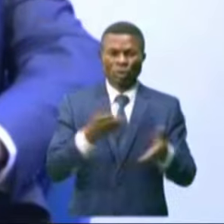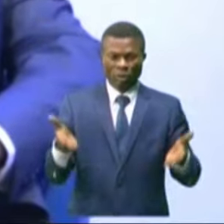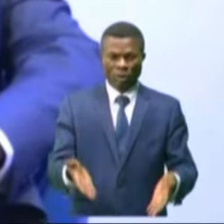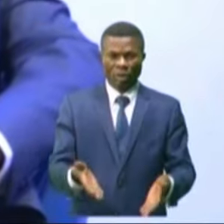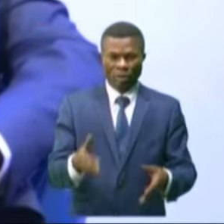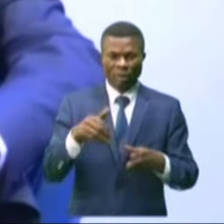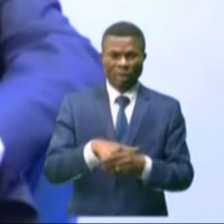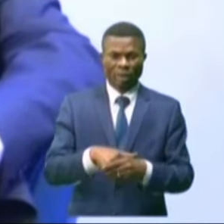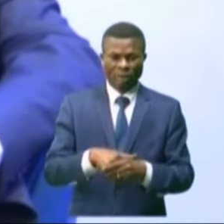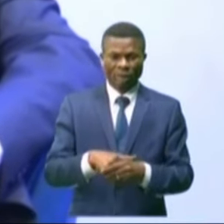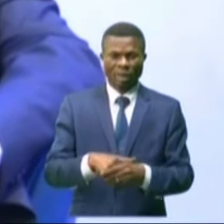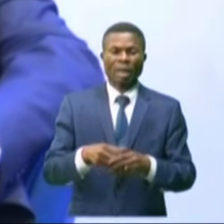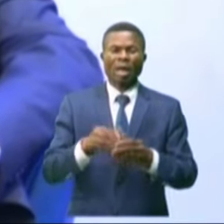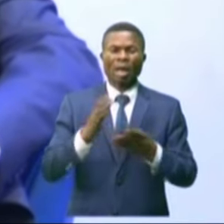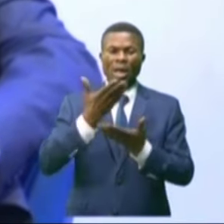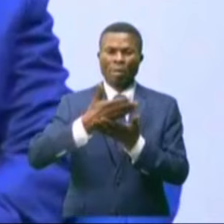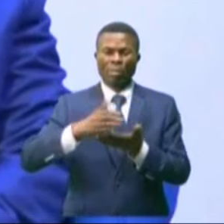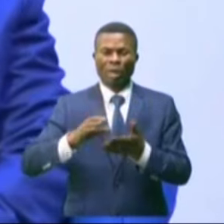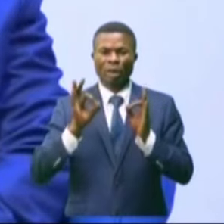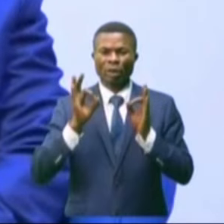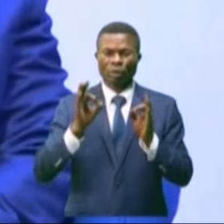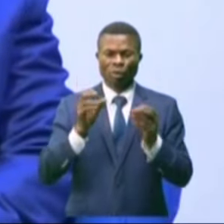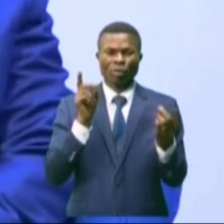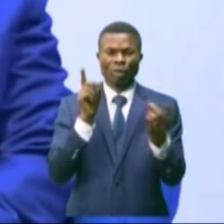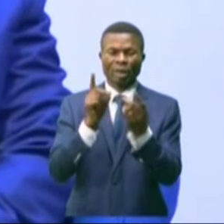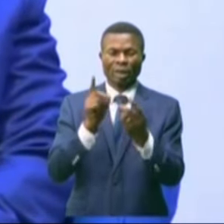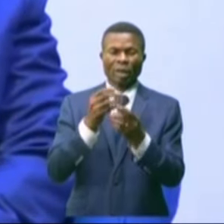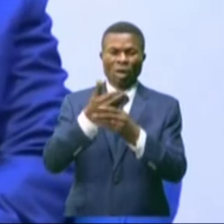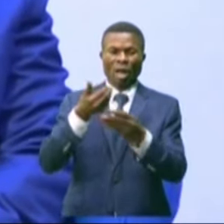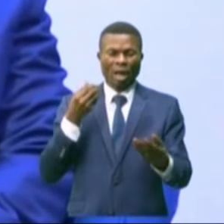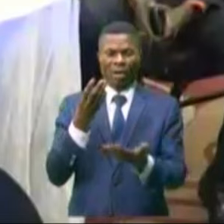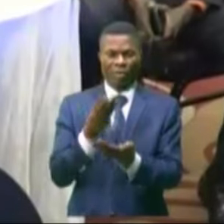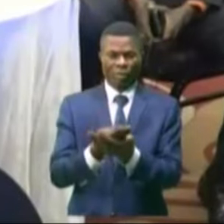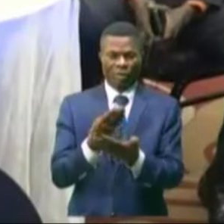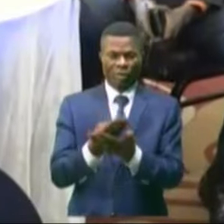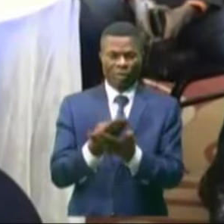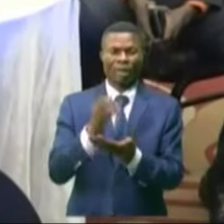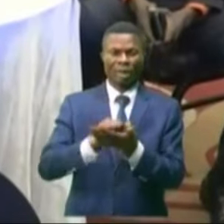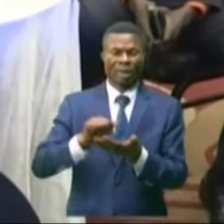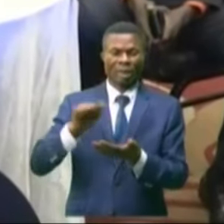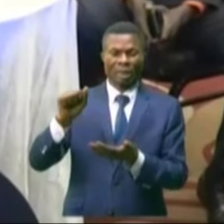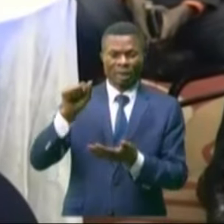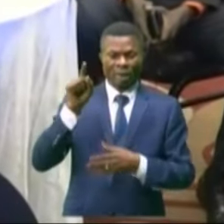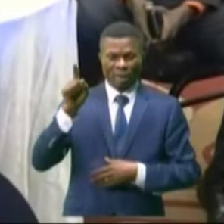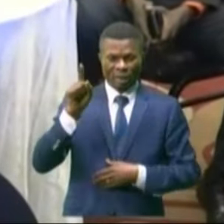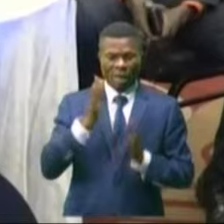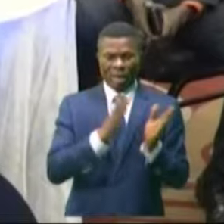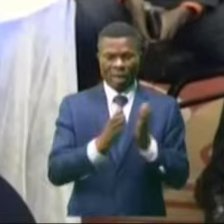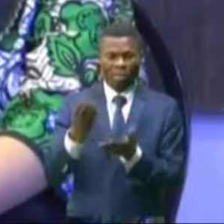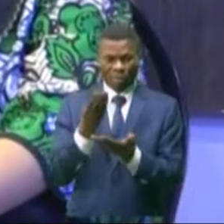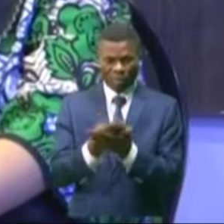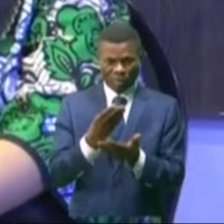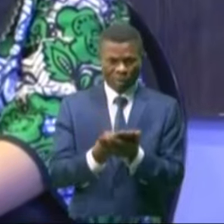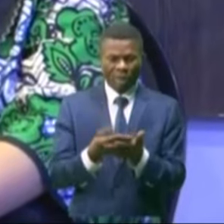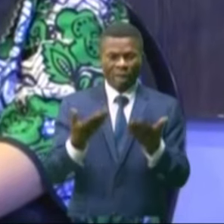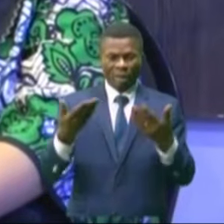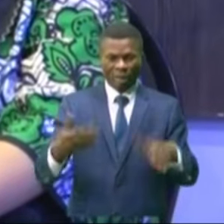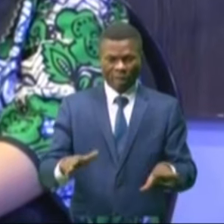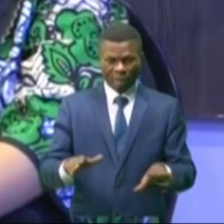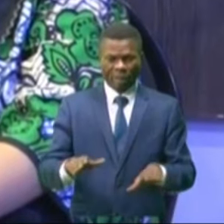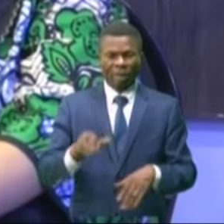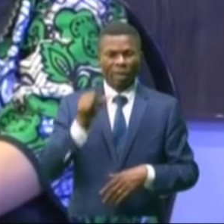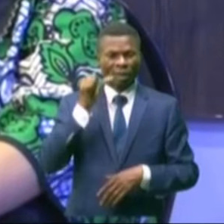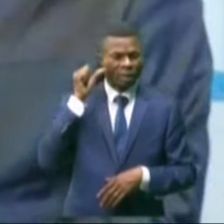un nouveau format des consultations prébudgétaires que le séminaire jadis d'orientation budgétaire s'est clôturé ce